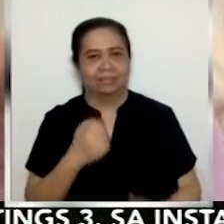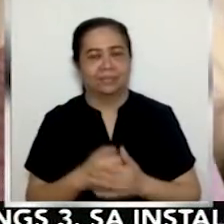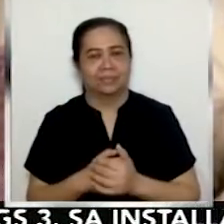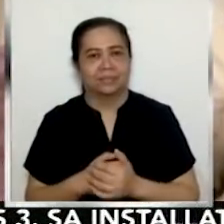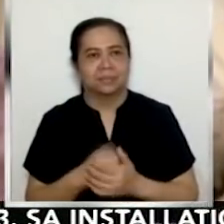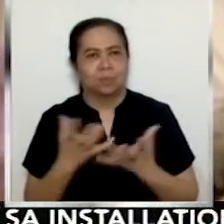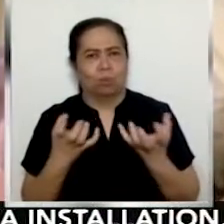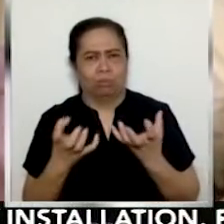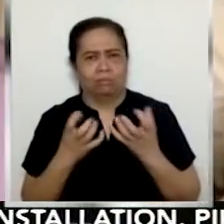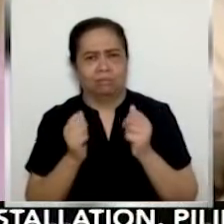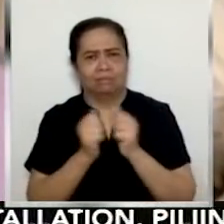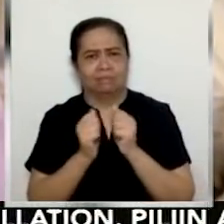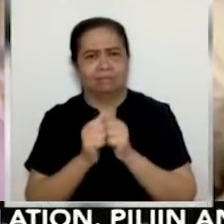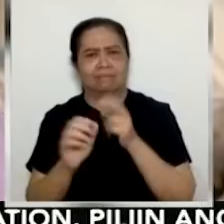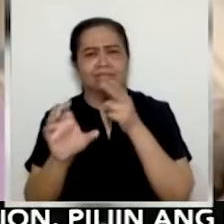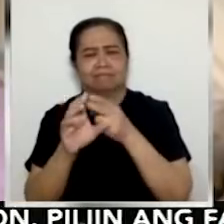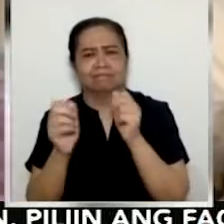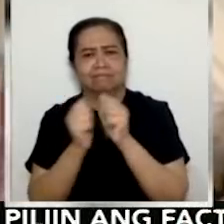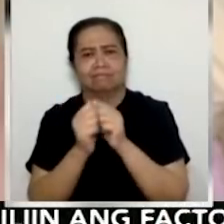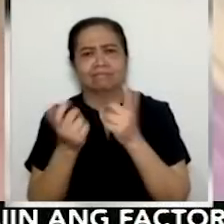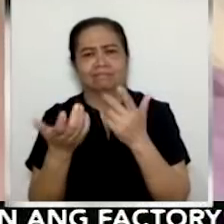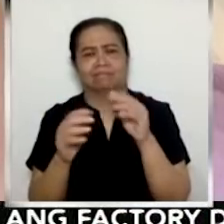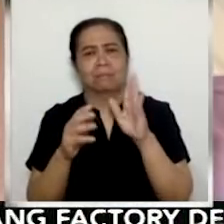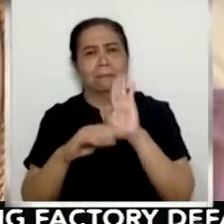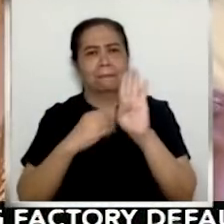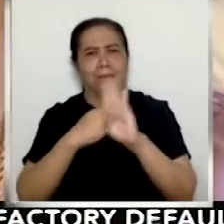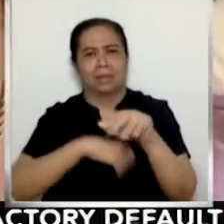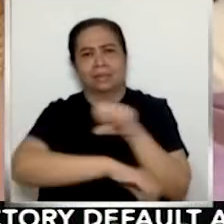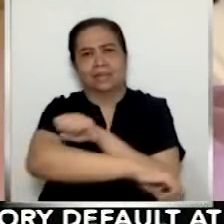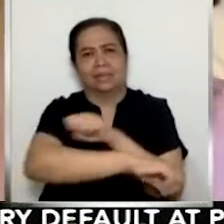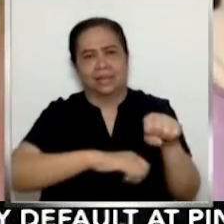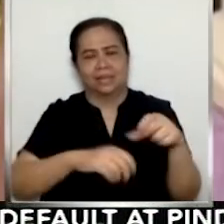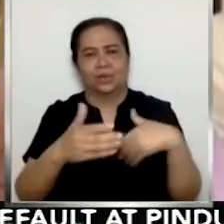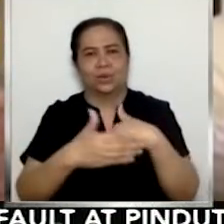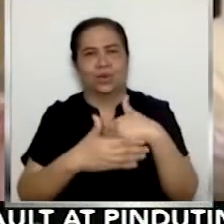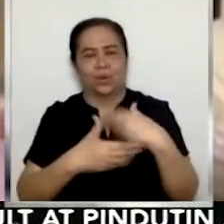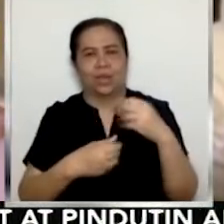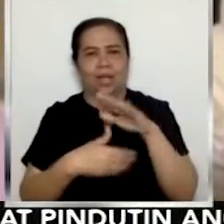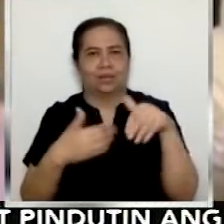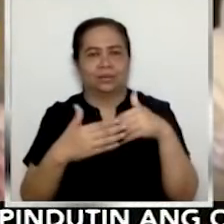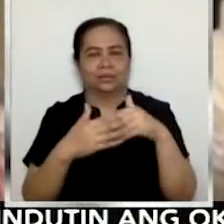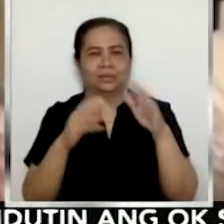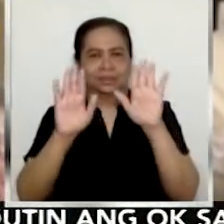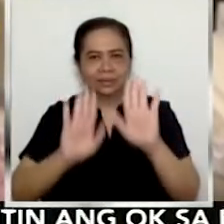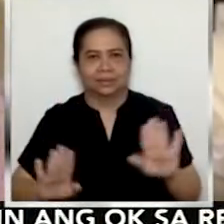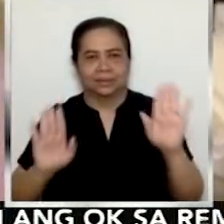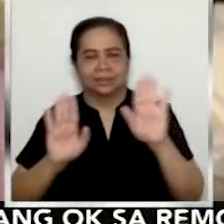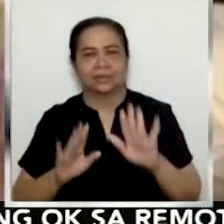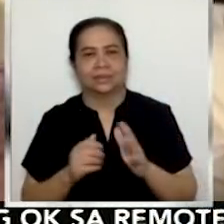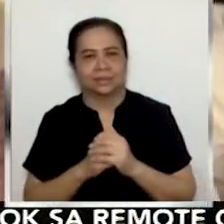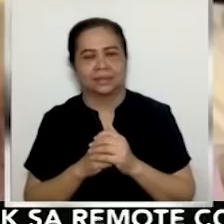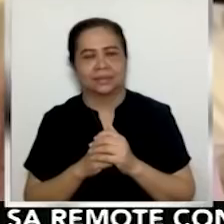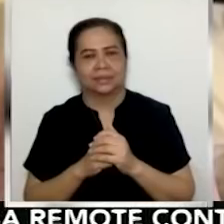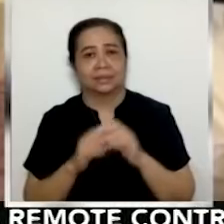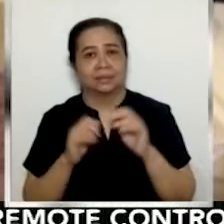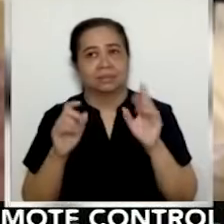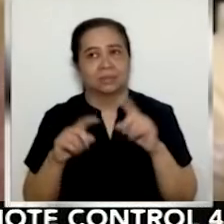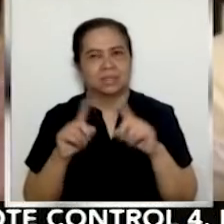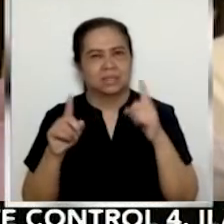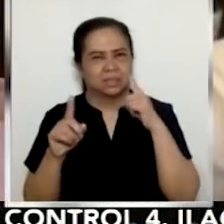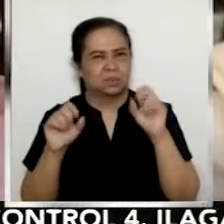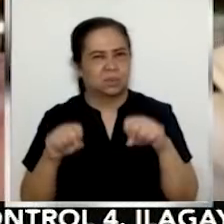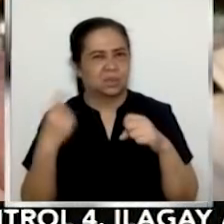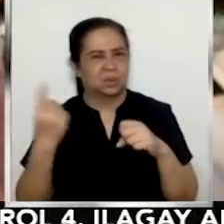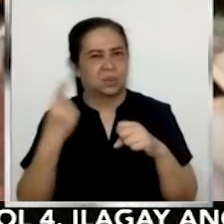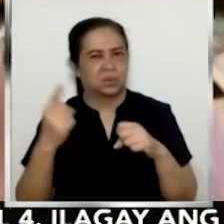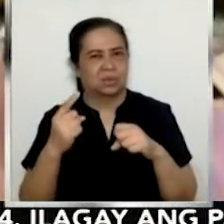ko na po mag-perform ulit sa stage ng All Out Sundays. And ang pwede po ako atang